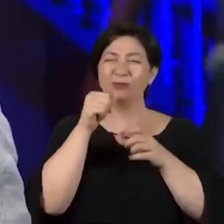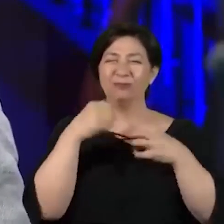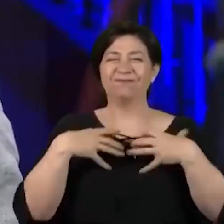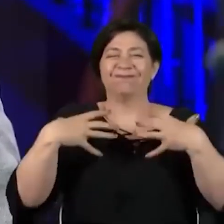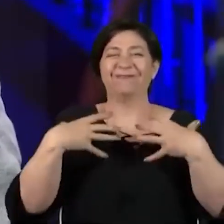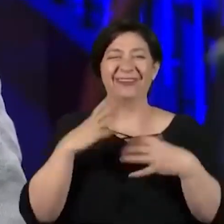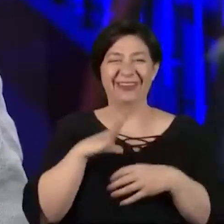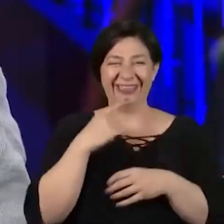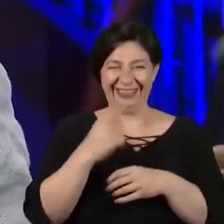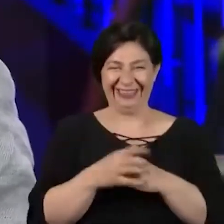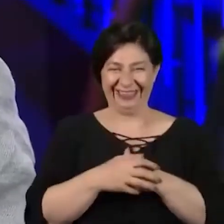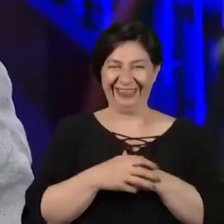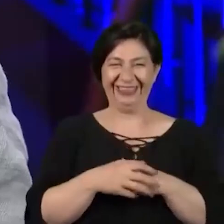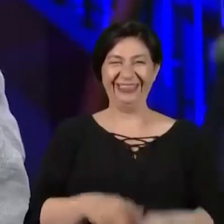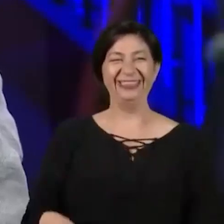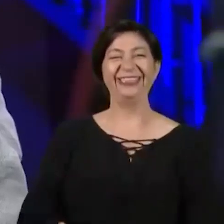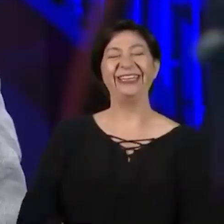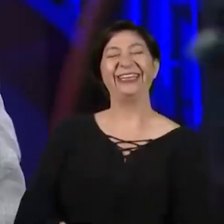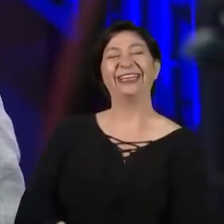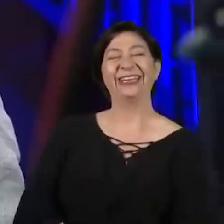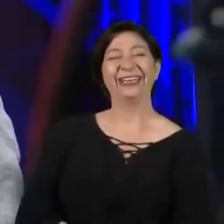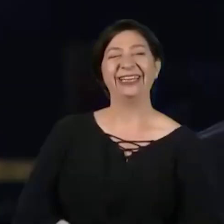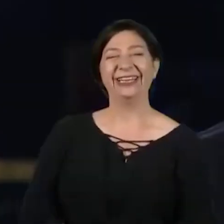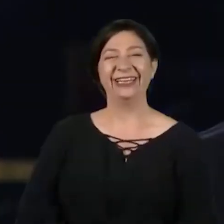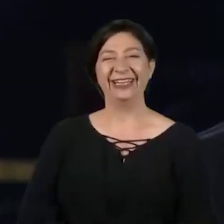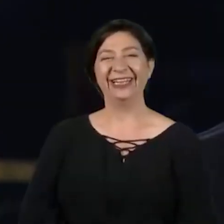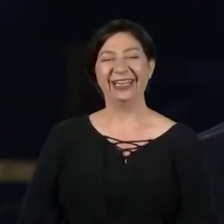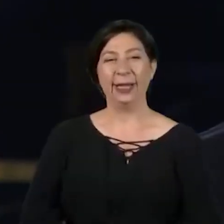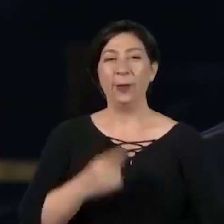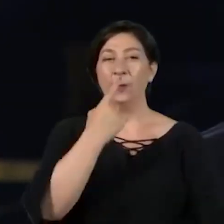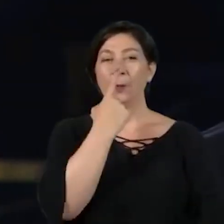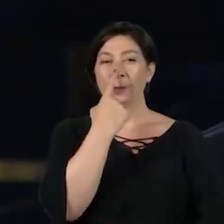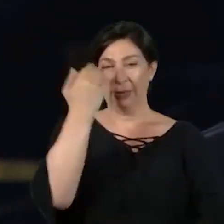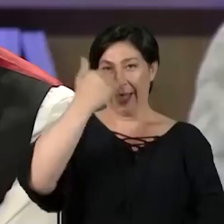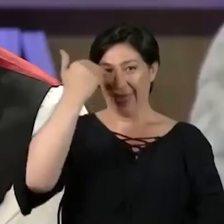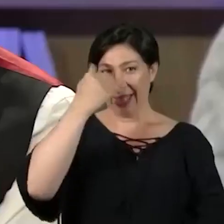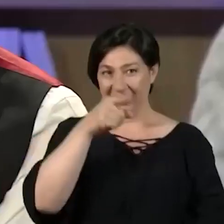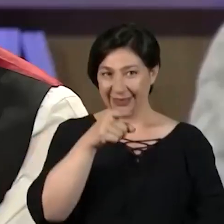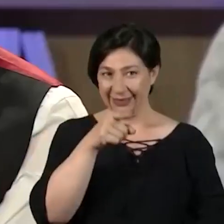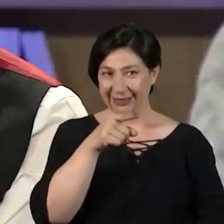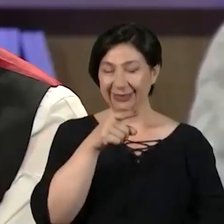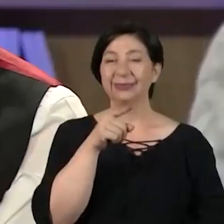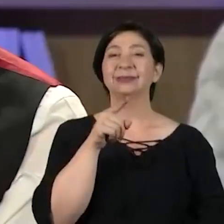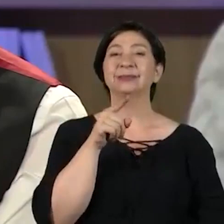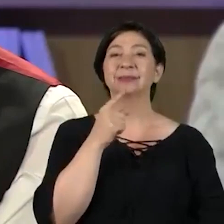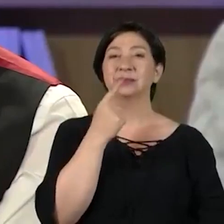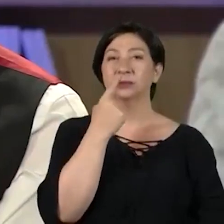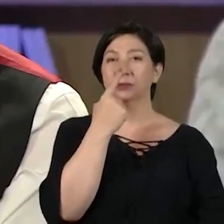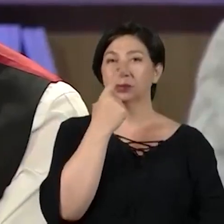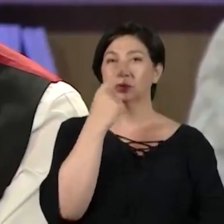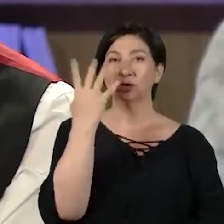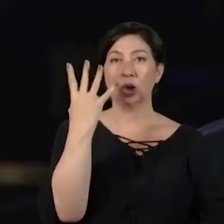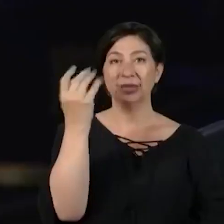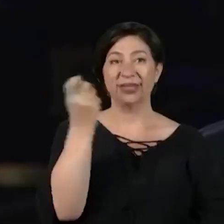Ödem. Evet. Ödemlerim biraz olabilir. Peki. Burnunuzda bir operasyon var. Burnumu 4